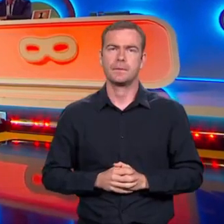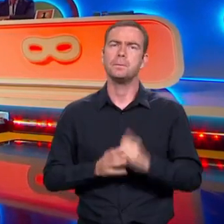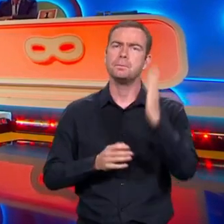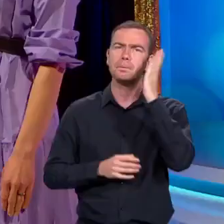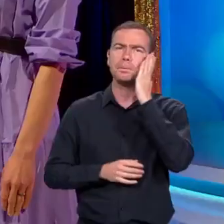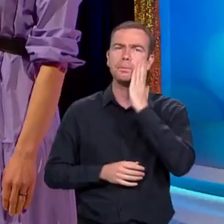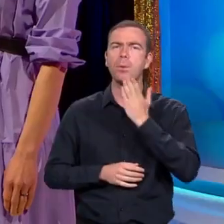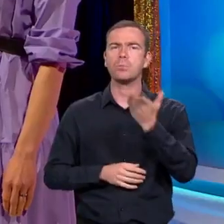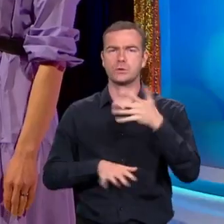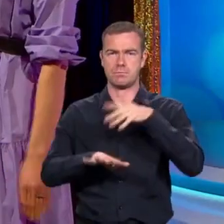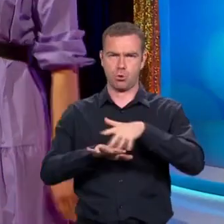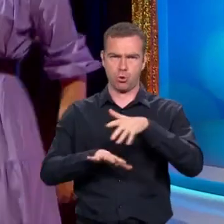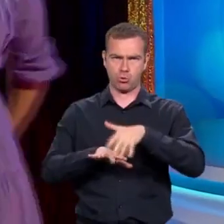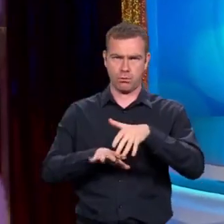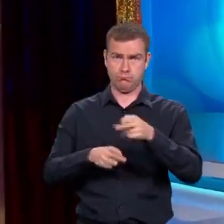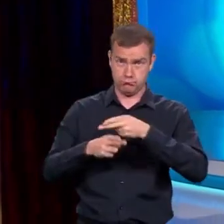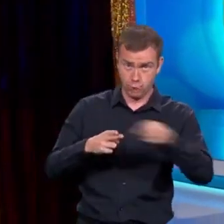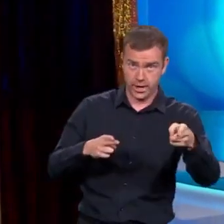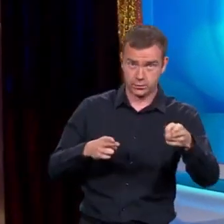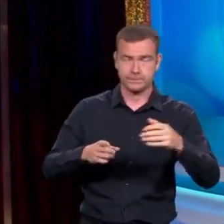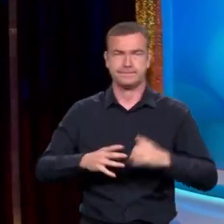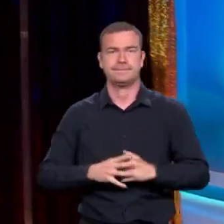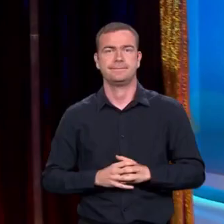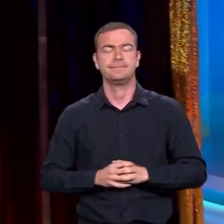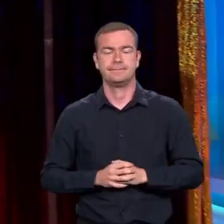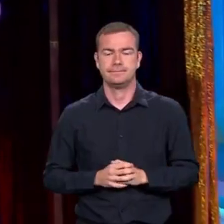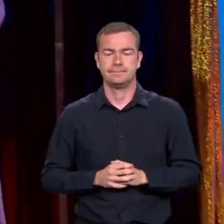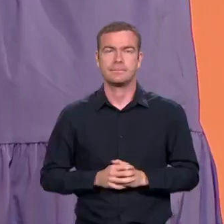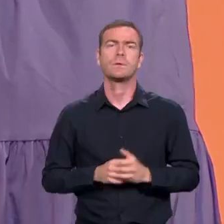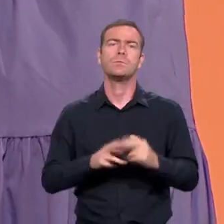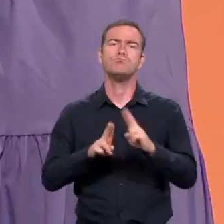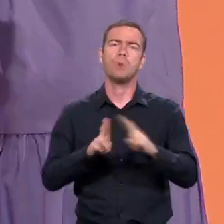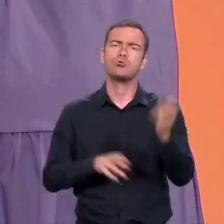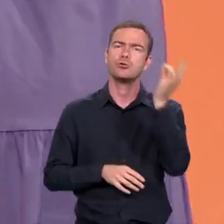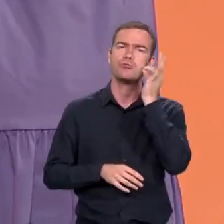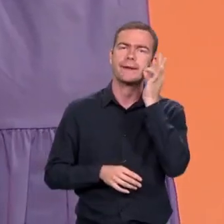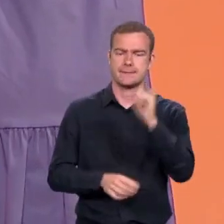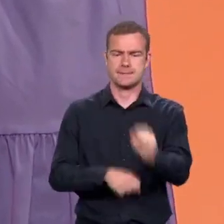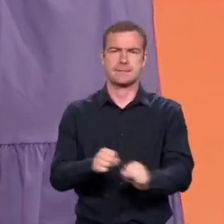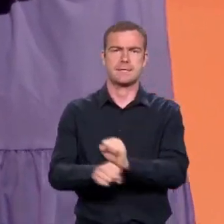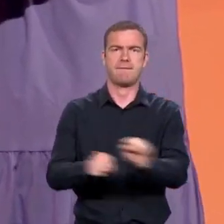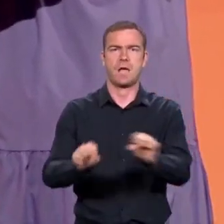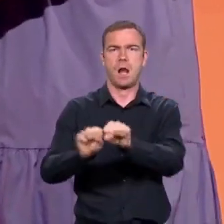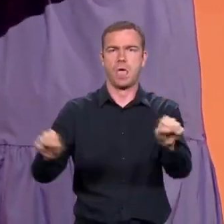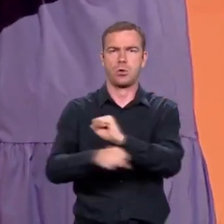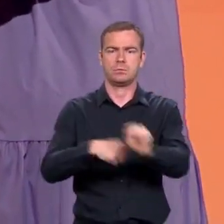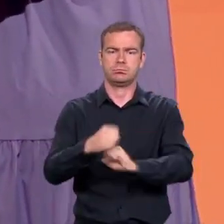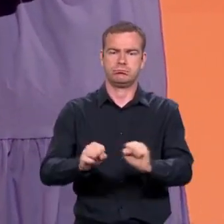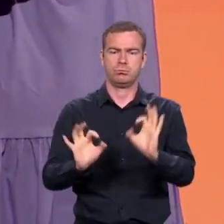Vás jenom poprosím, abyste kontroloval, že je všechno v pořádku. Klidně to můžete zavázat i vy, udějte tady už. Ano, tak dobré.